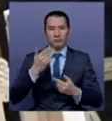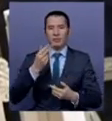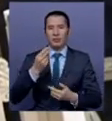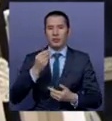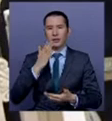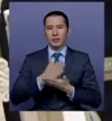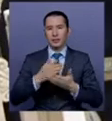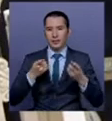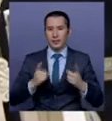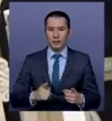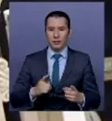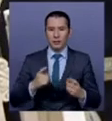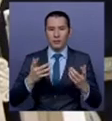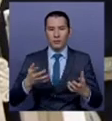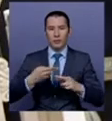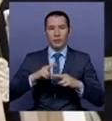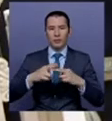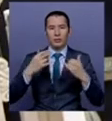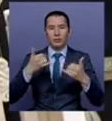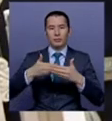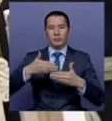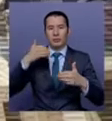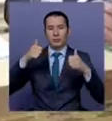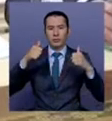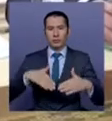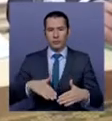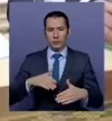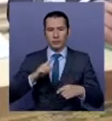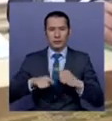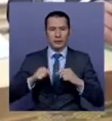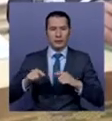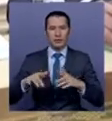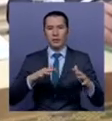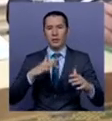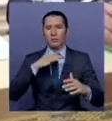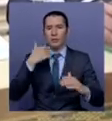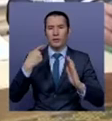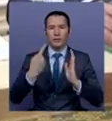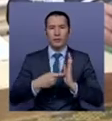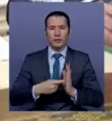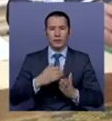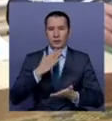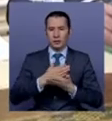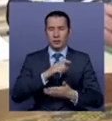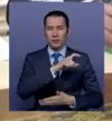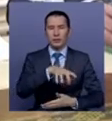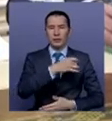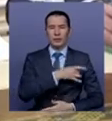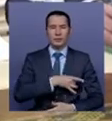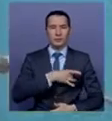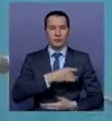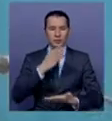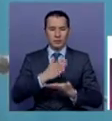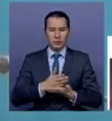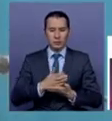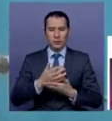Соған орай, біз дер кезінде шұғыл шаралар қабылдадық. Көптеген мәселе қоғам өкілдерінің белсене қатысуы